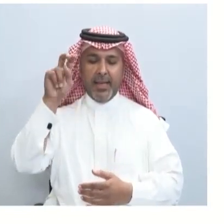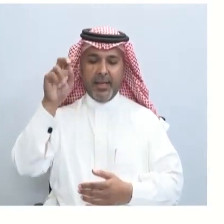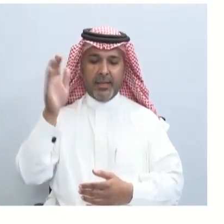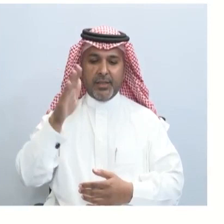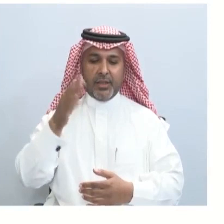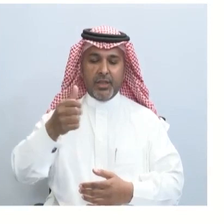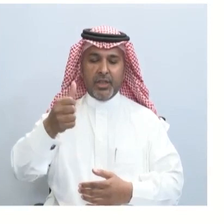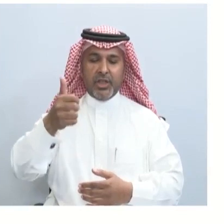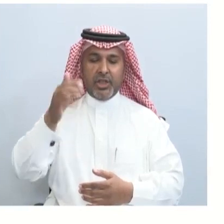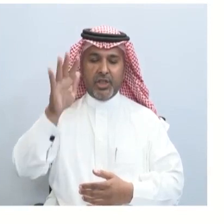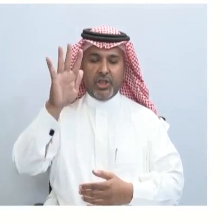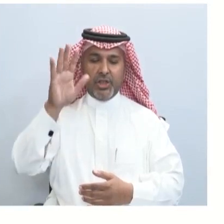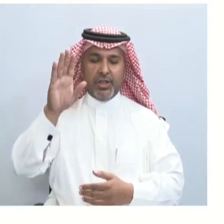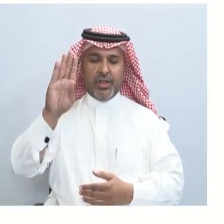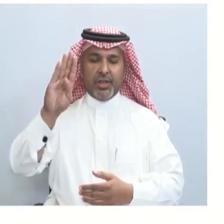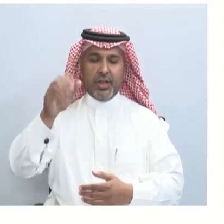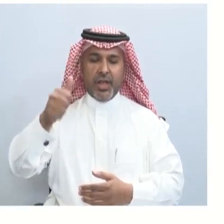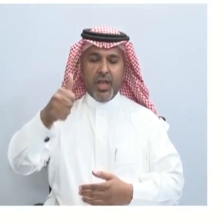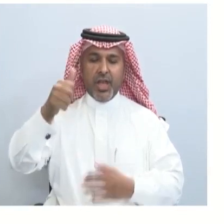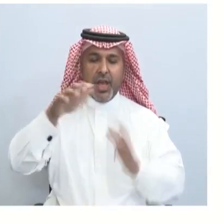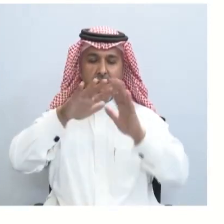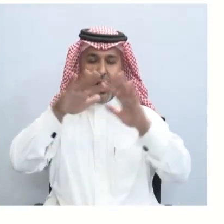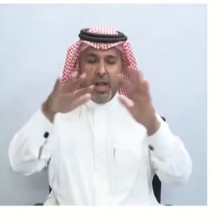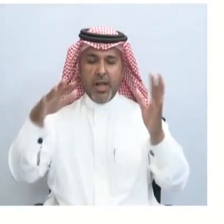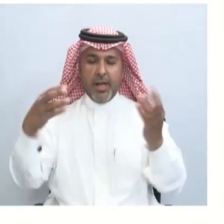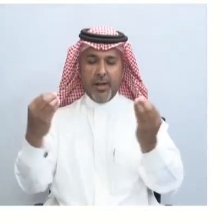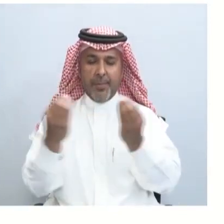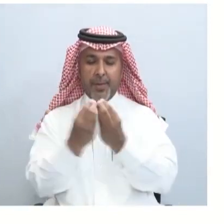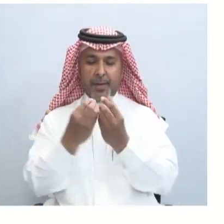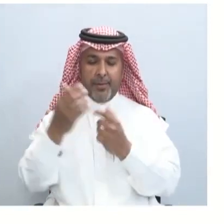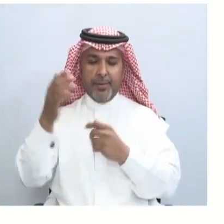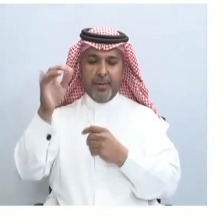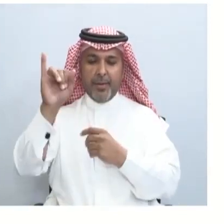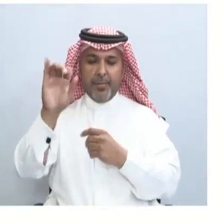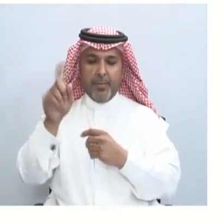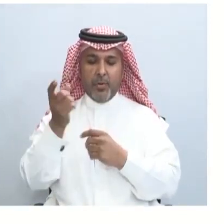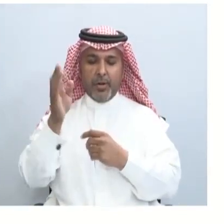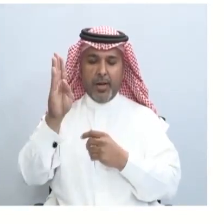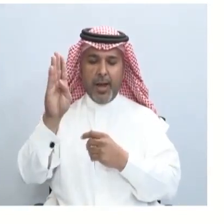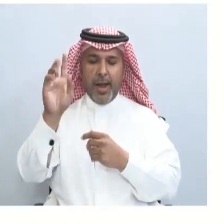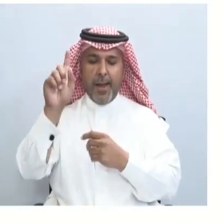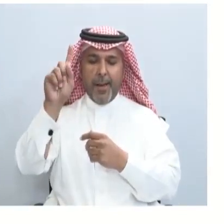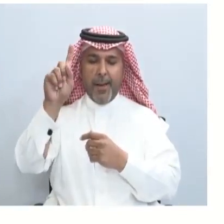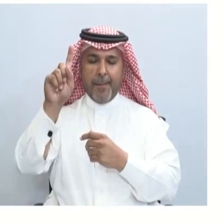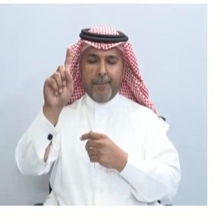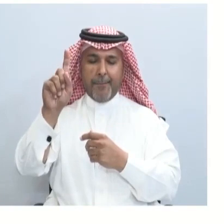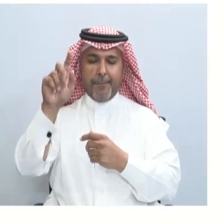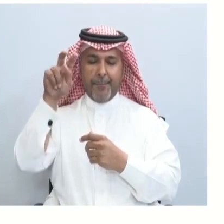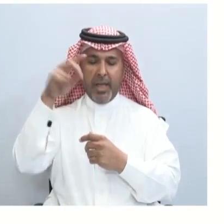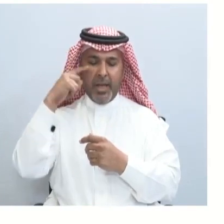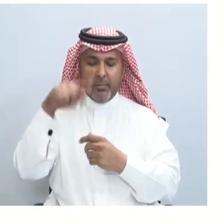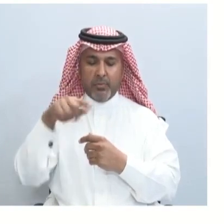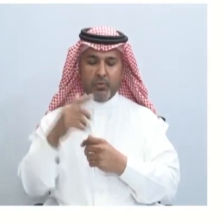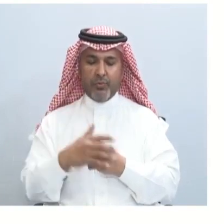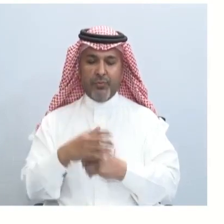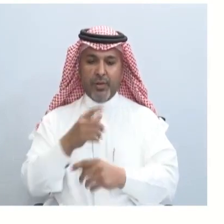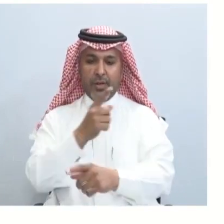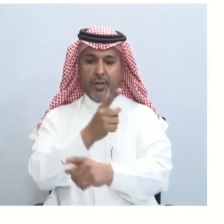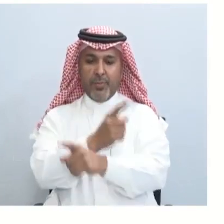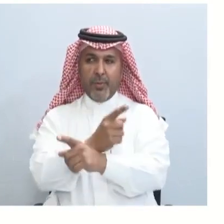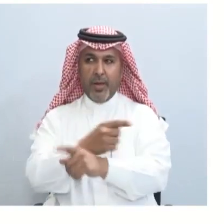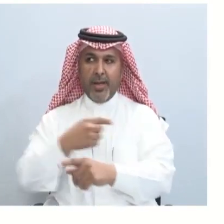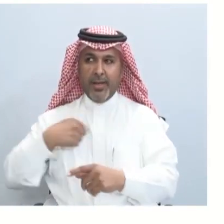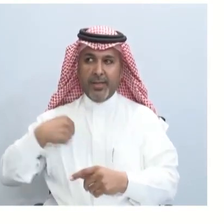معلمكم الاستاذ علي عبد الله العنبر وزميلي في الوطن الاشاره استاذ بدر ناصر الحمود اذا موضوع درسنا هو